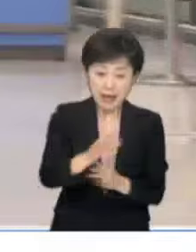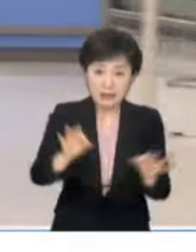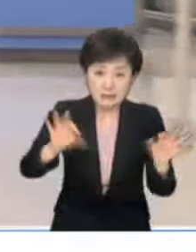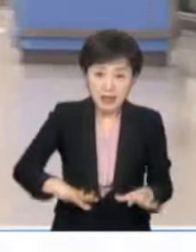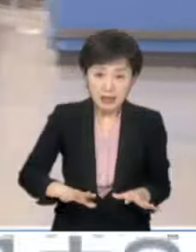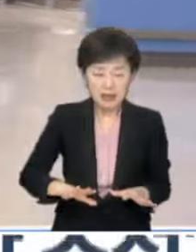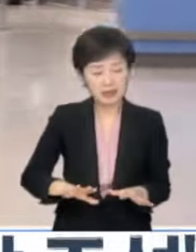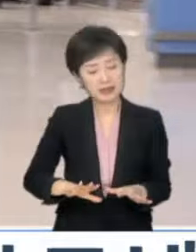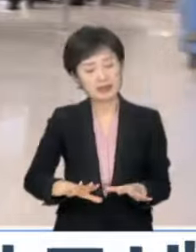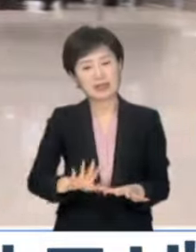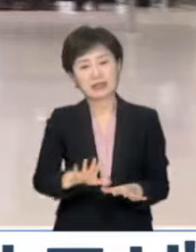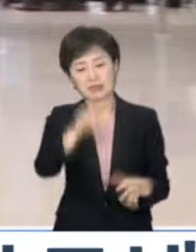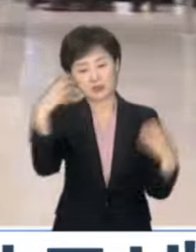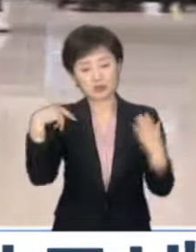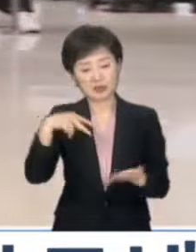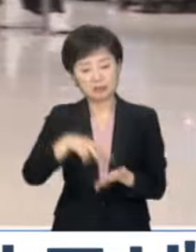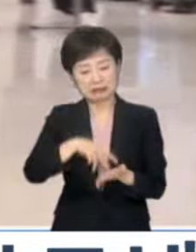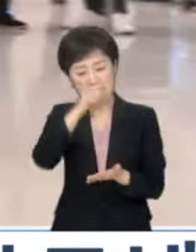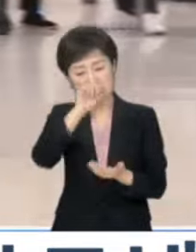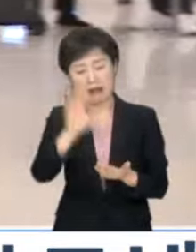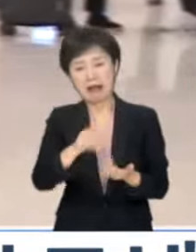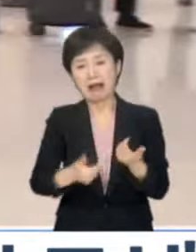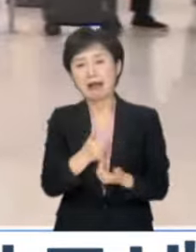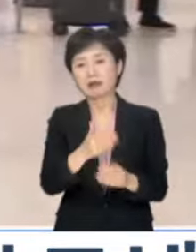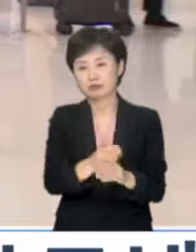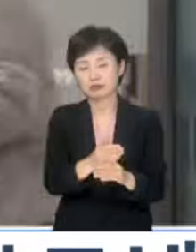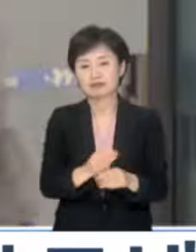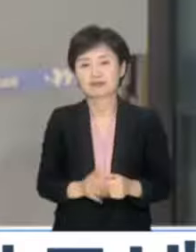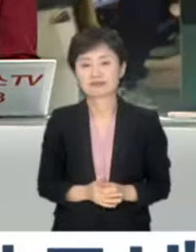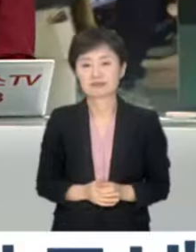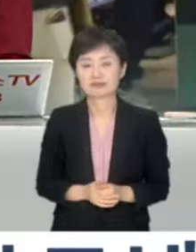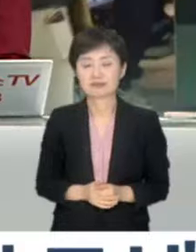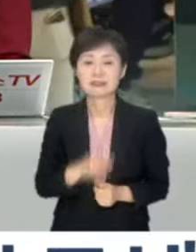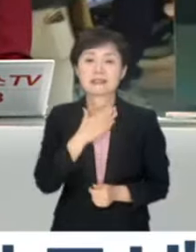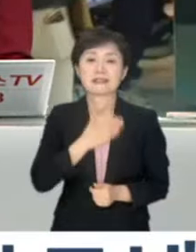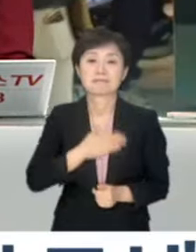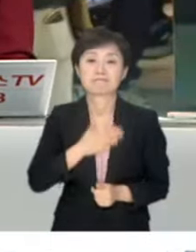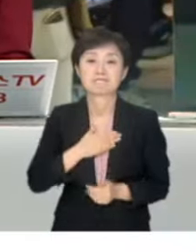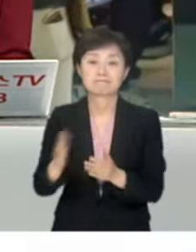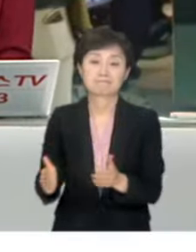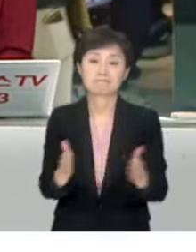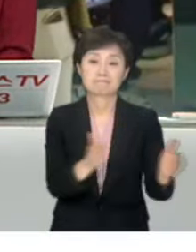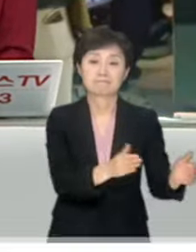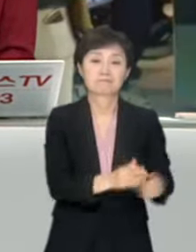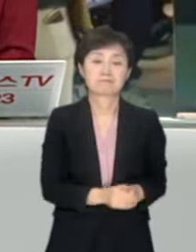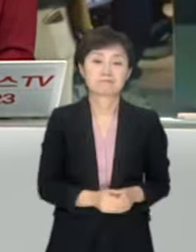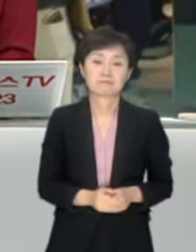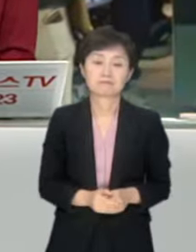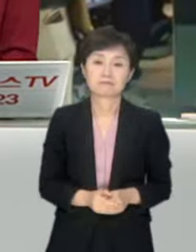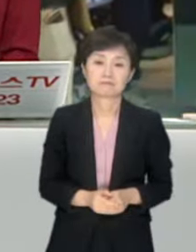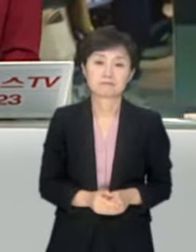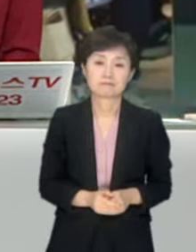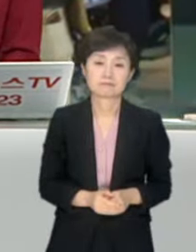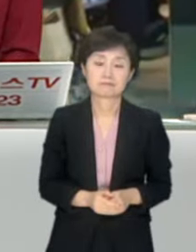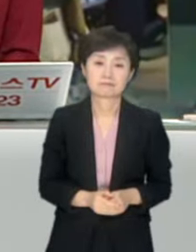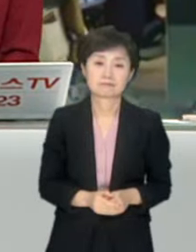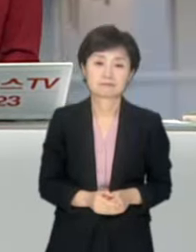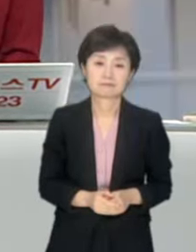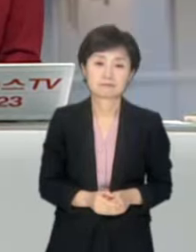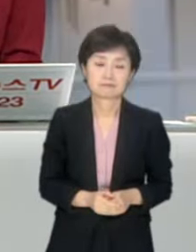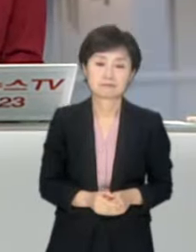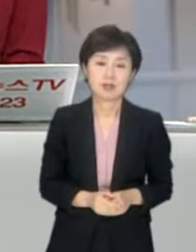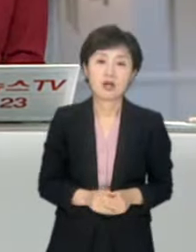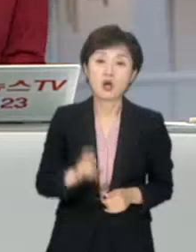아직은 유보적으로 보입니다. 알겠습니다. 예. 알겠습니다. 자, 다음 주에 만나보겠습니다. 힙합 오디션 프로그램 아시는 분들도 계실